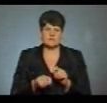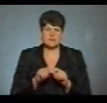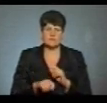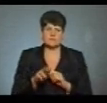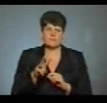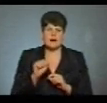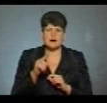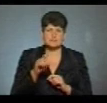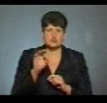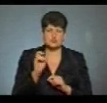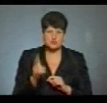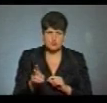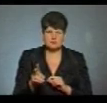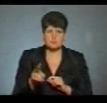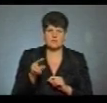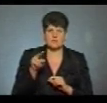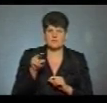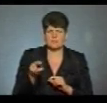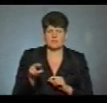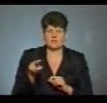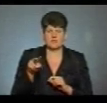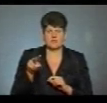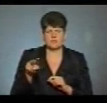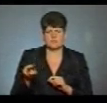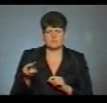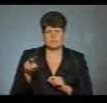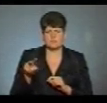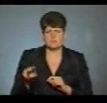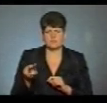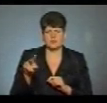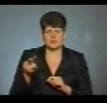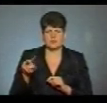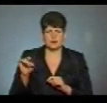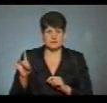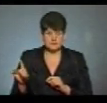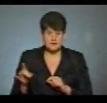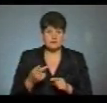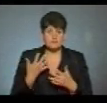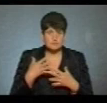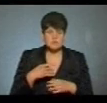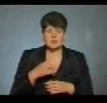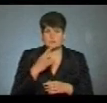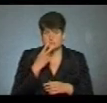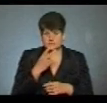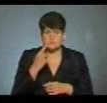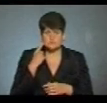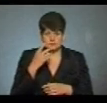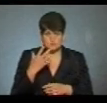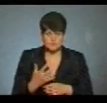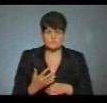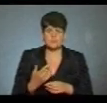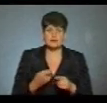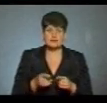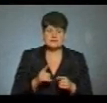мазок, із відповідним дослідженням його методом полімеразно-нуцеової реакції ПЛР. Ви вже про це чули, правда, і багато глядачів також.